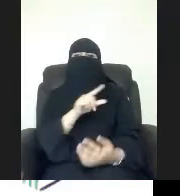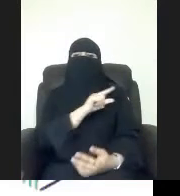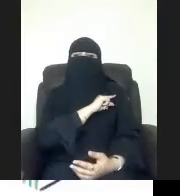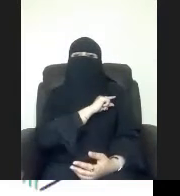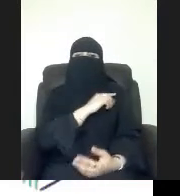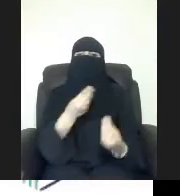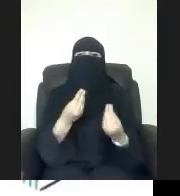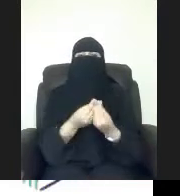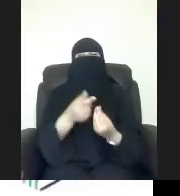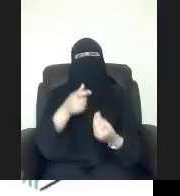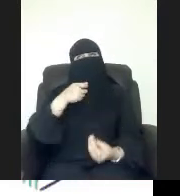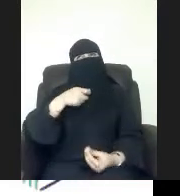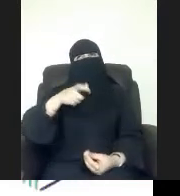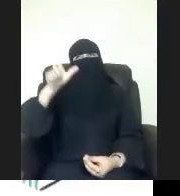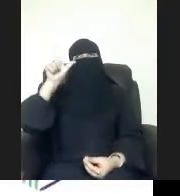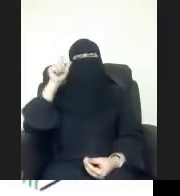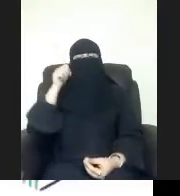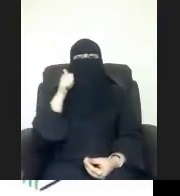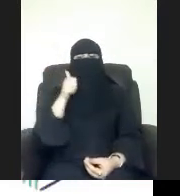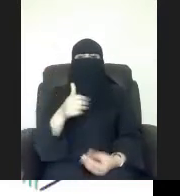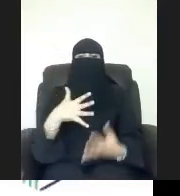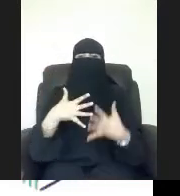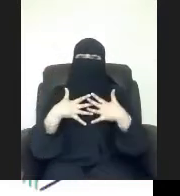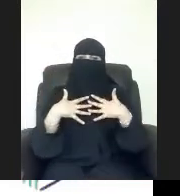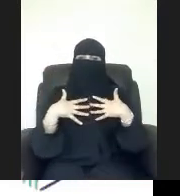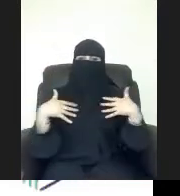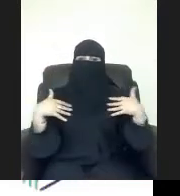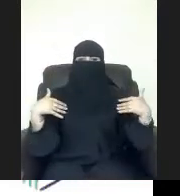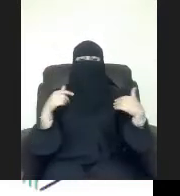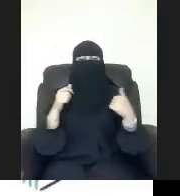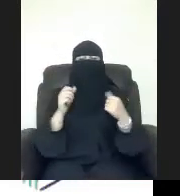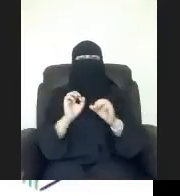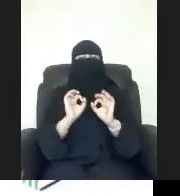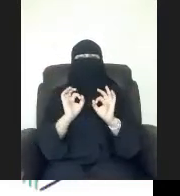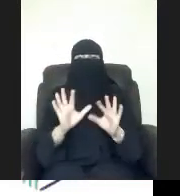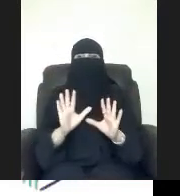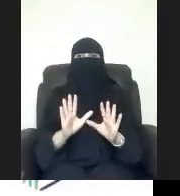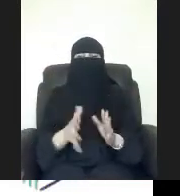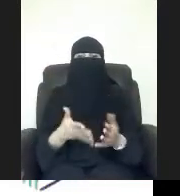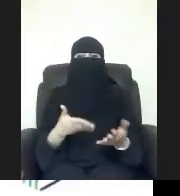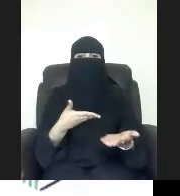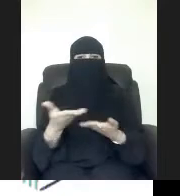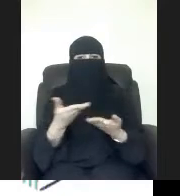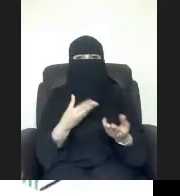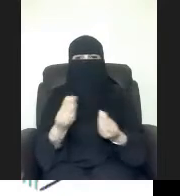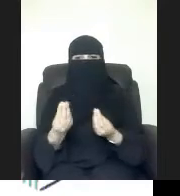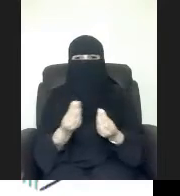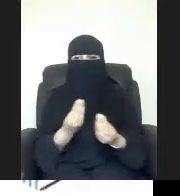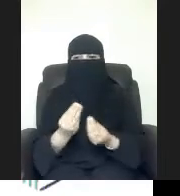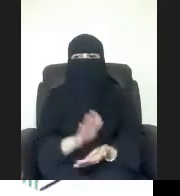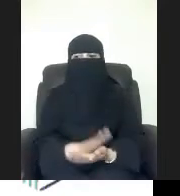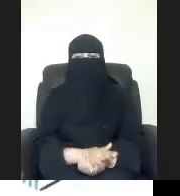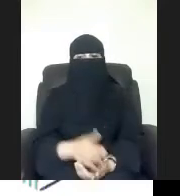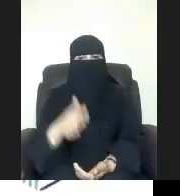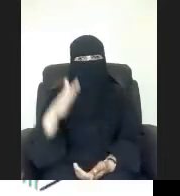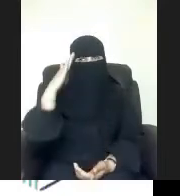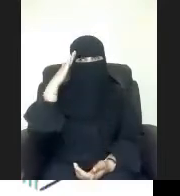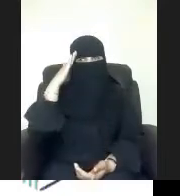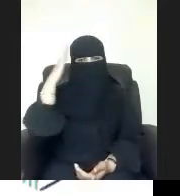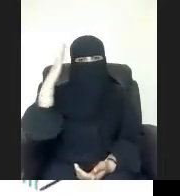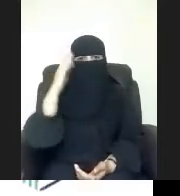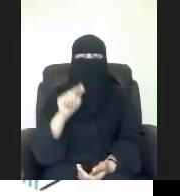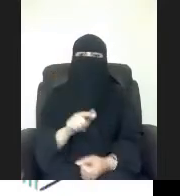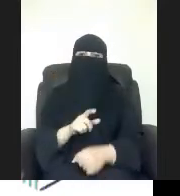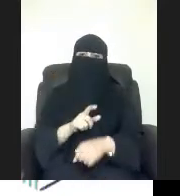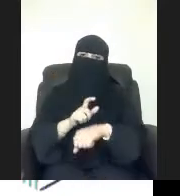لكم، سعيد جدا بمشاركتكم وسعيد بوجودي معكم. نستأذنكم في 10 دقائق